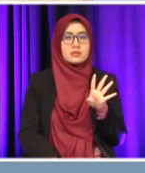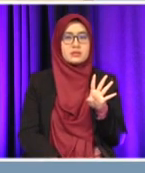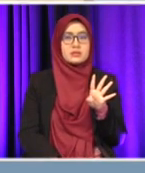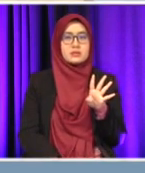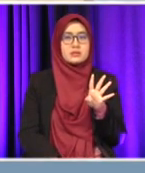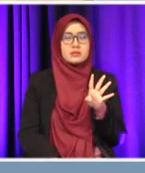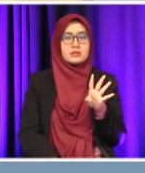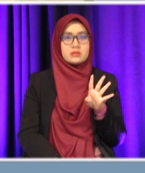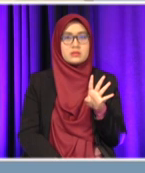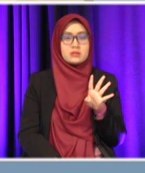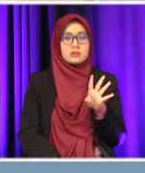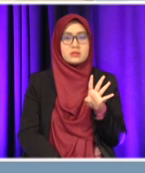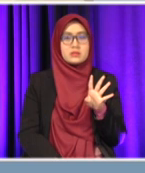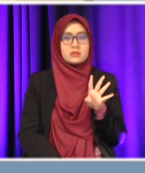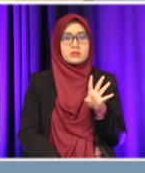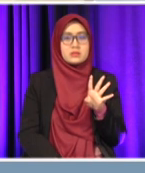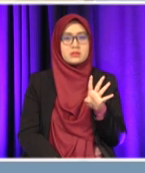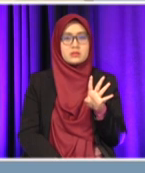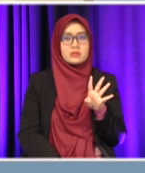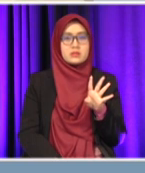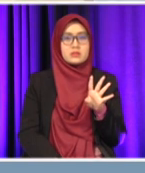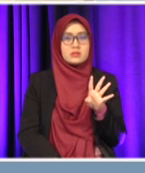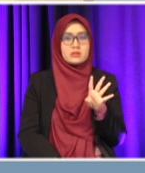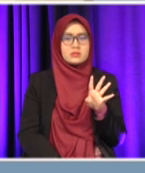hidupnya ikan kemarin